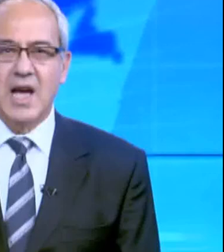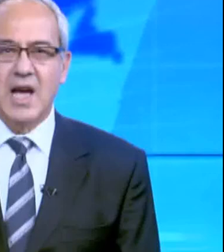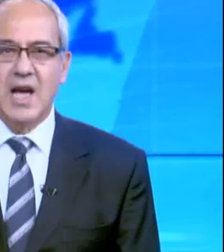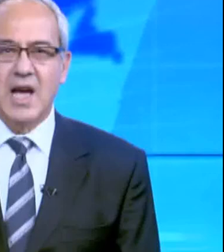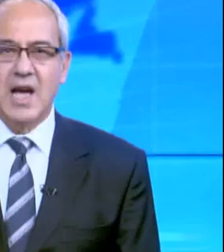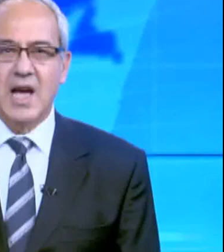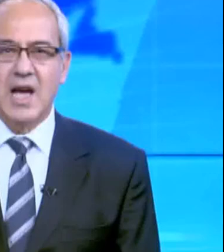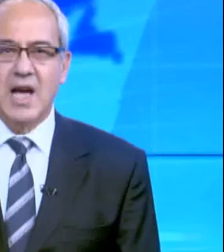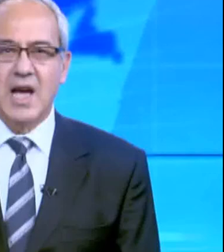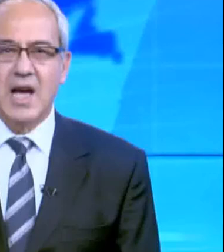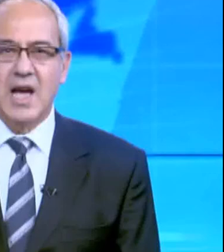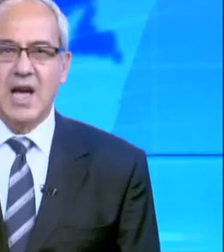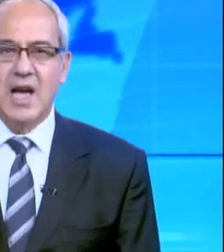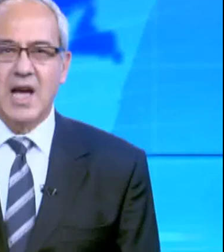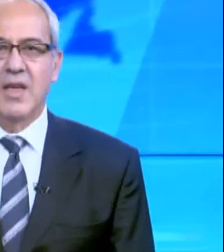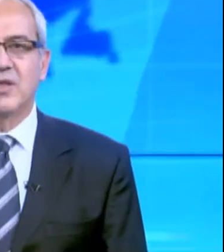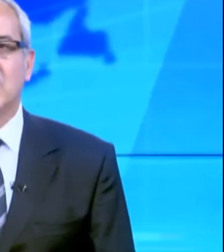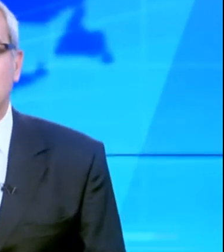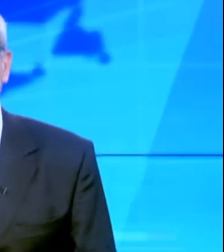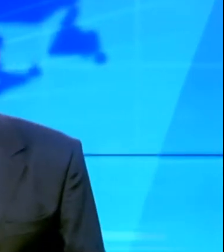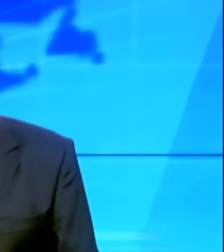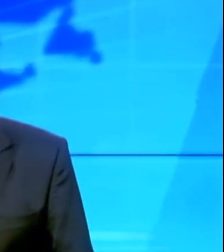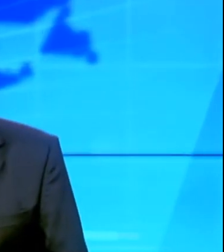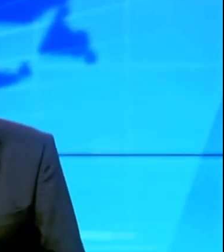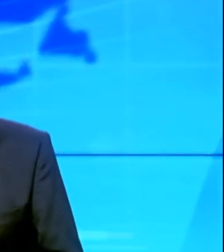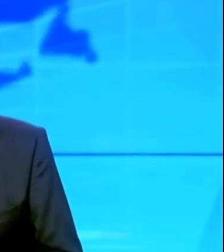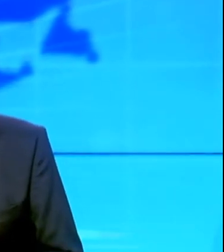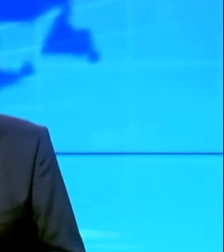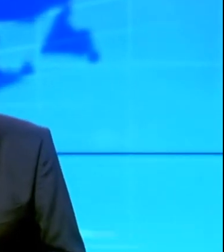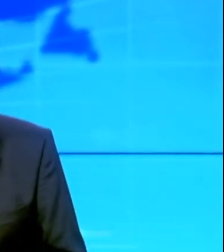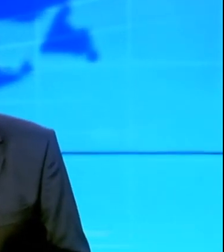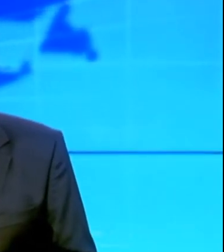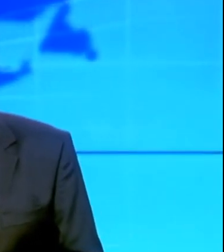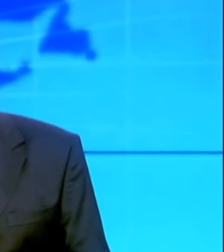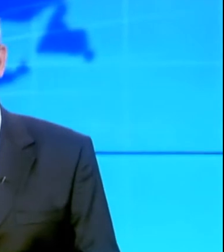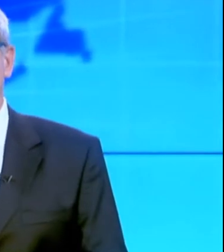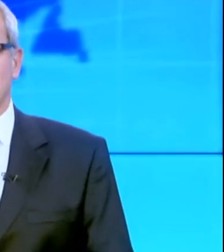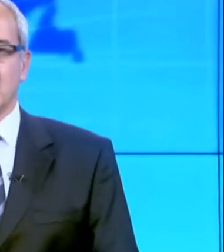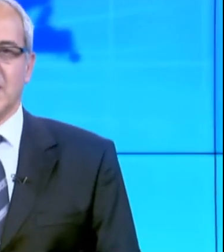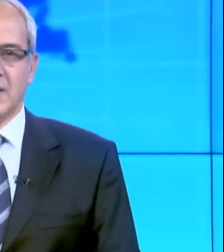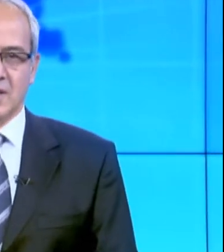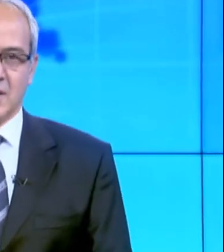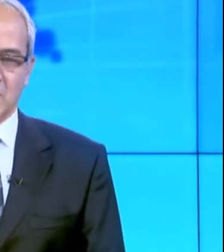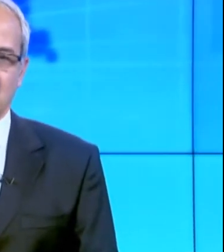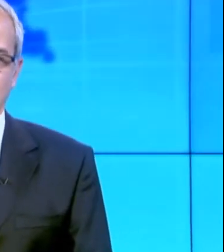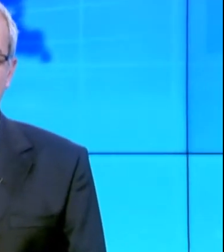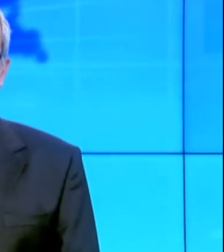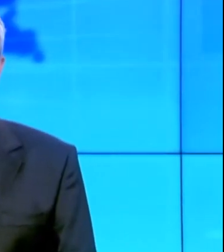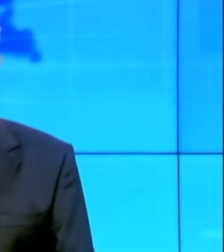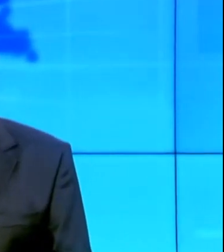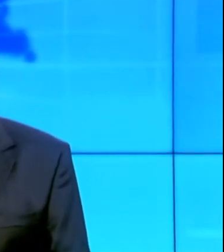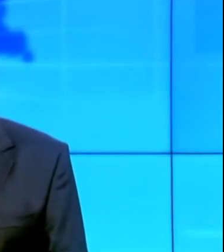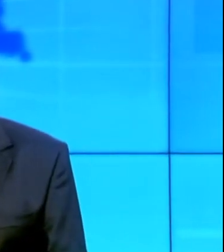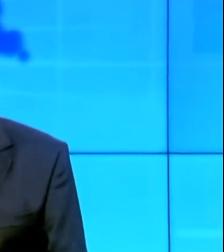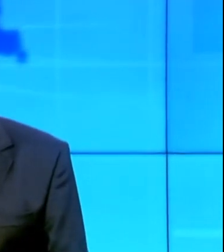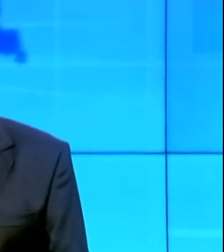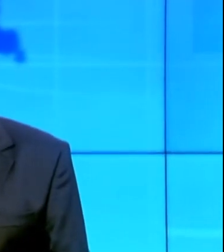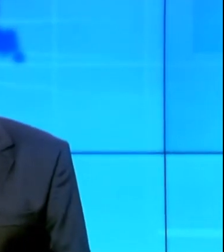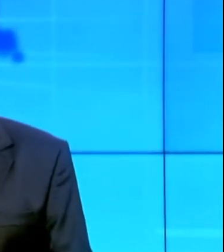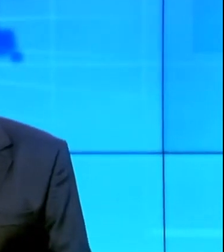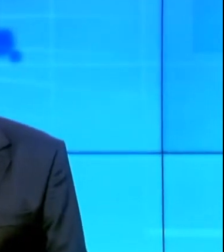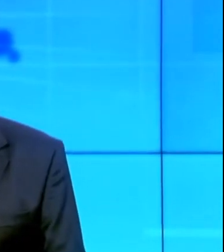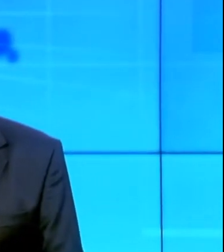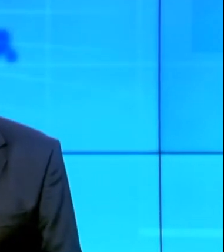Λοιπόν, κυρίες και κύριοι, είχαμε χθες βράδυ στο Δελτίο Ειδήσεων τον Υπουργό των Εσωτερικών, ο οποίος μίλησε για